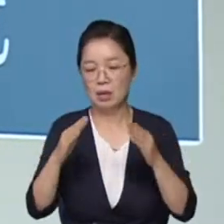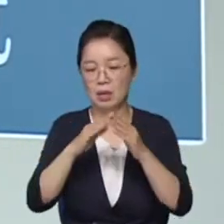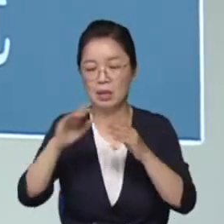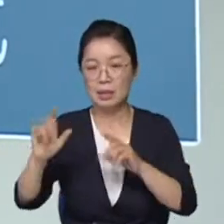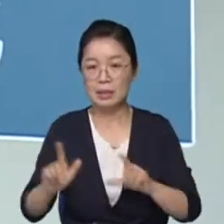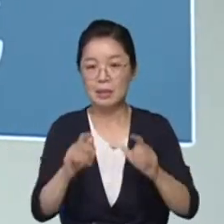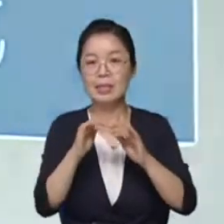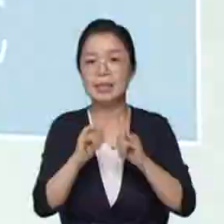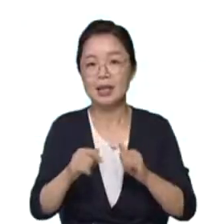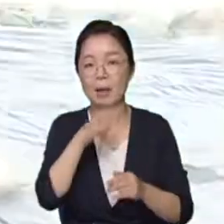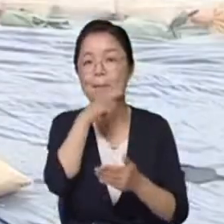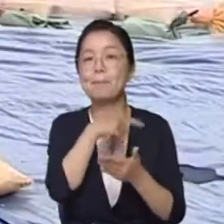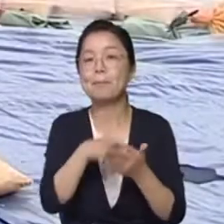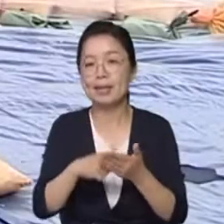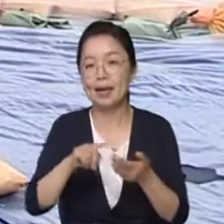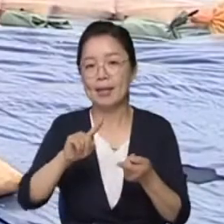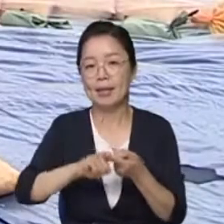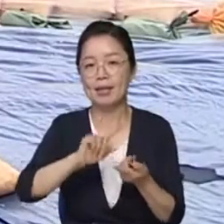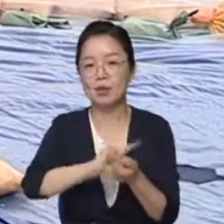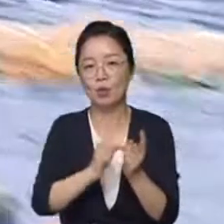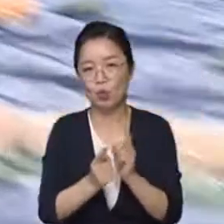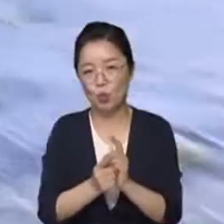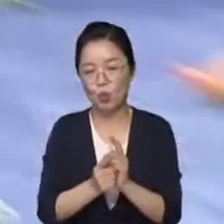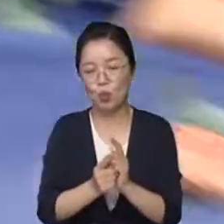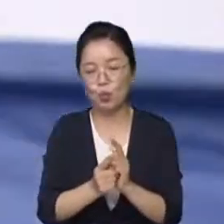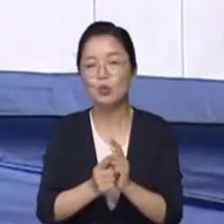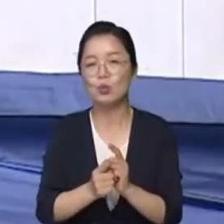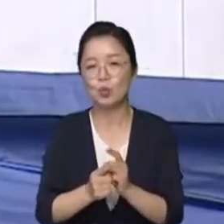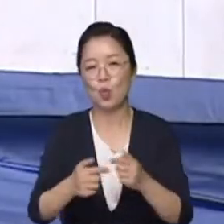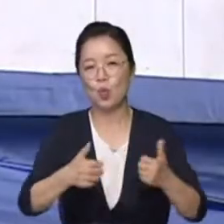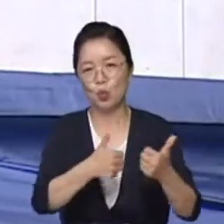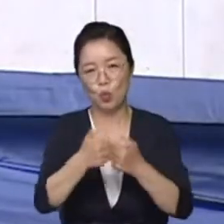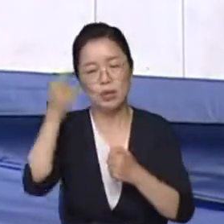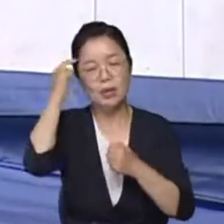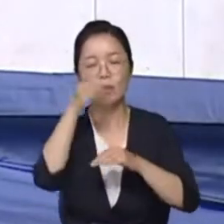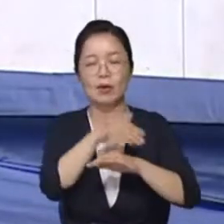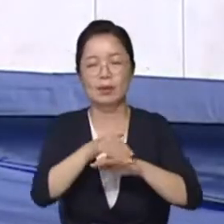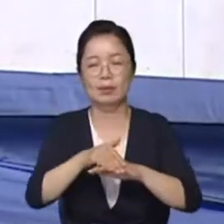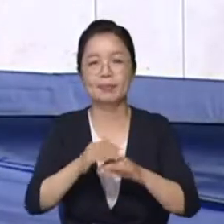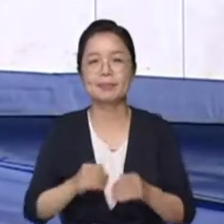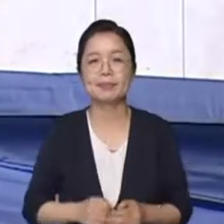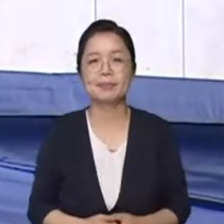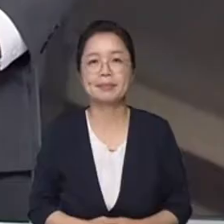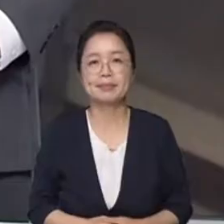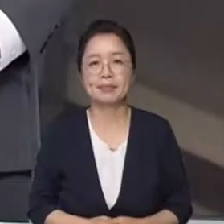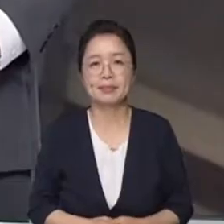철거 용역 업체와 협의할 계획입니다. KBC 구영슬입니다.